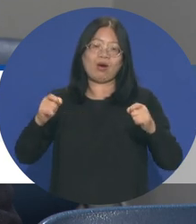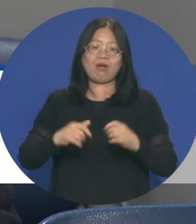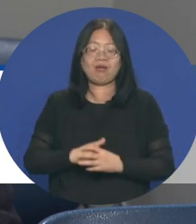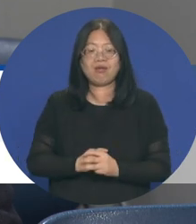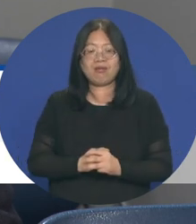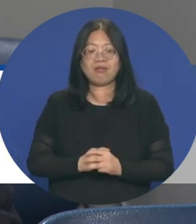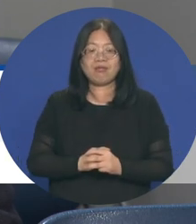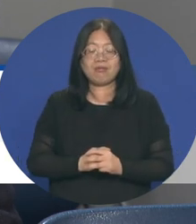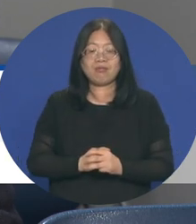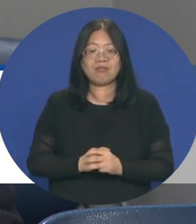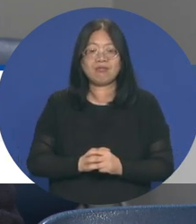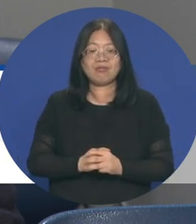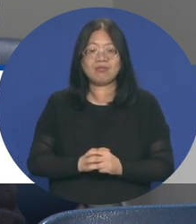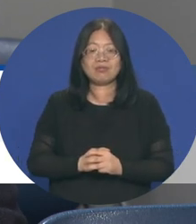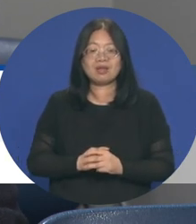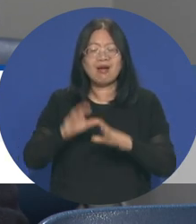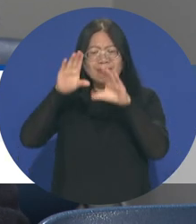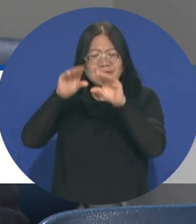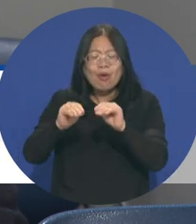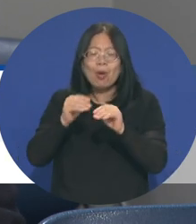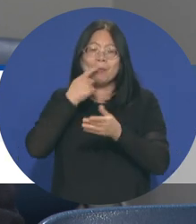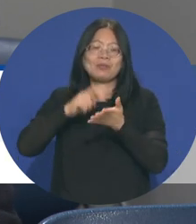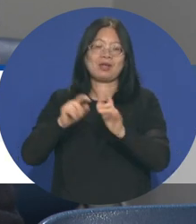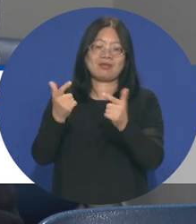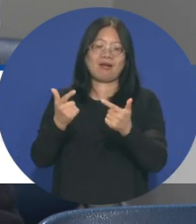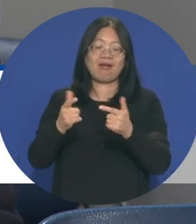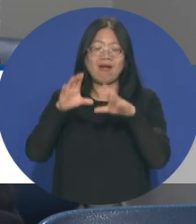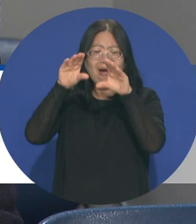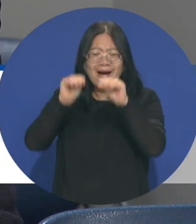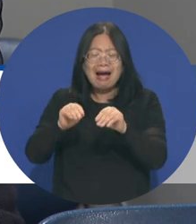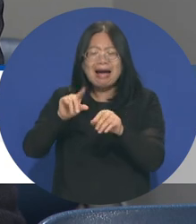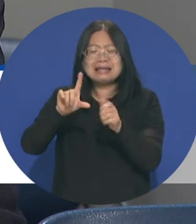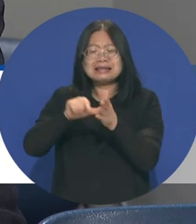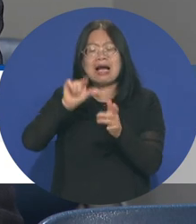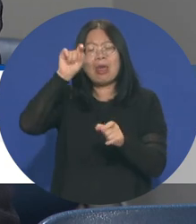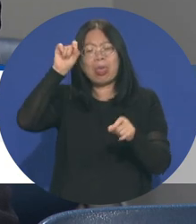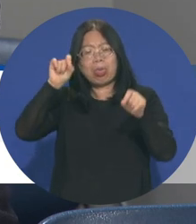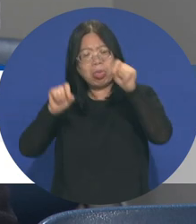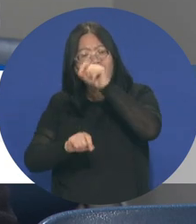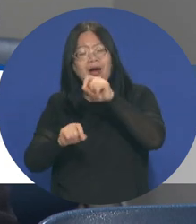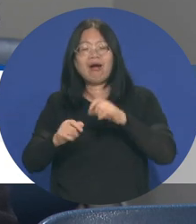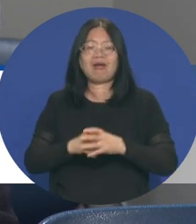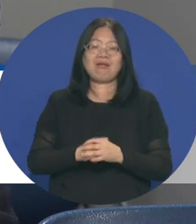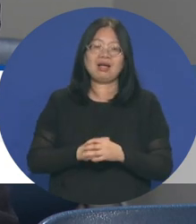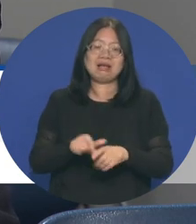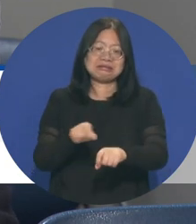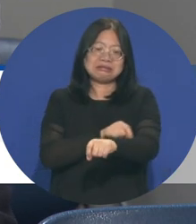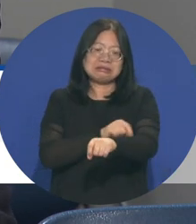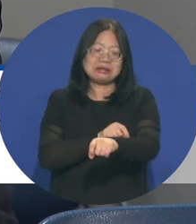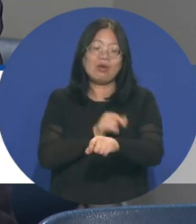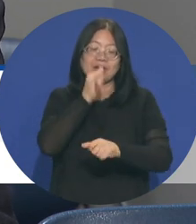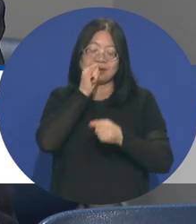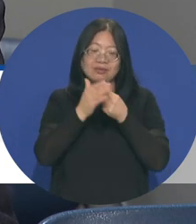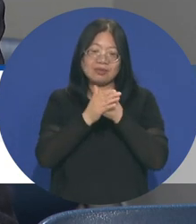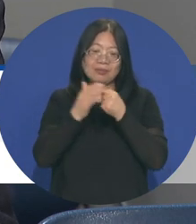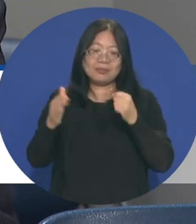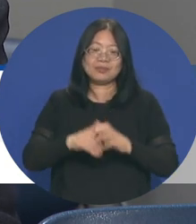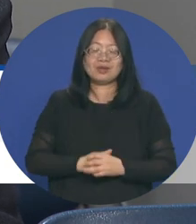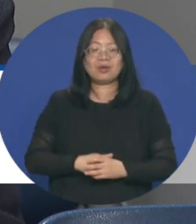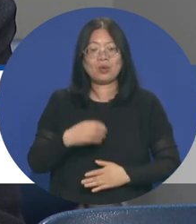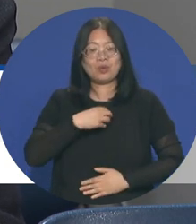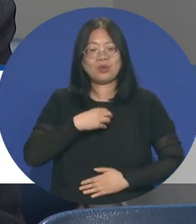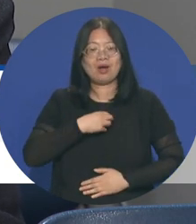오랫동안 탄다, 그 다음에 잘 꺼지지 않는다, 끄는데도 오랜 시간이 걸린다라는 측면을